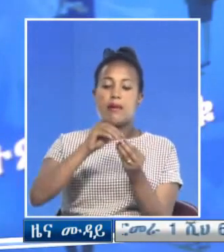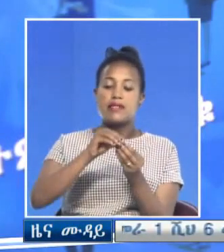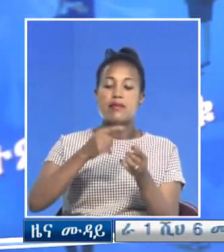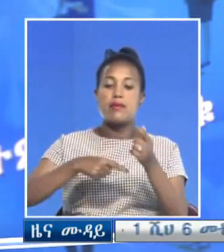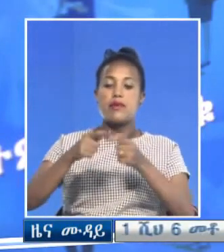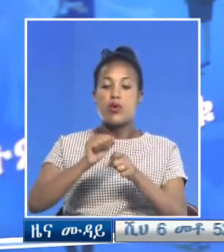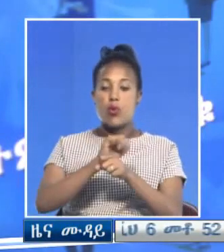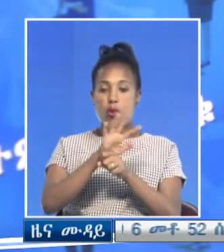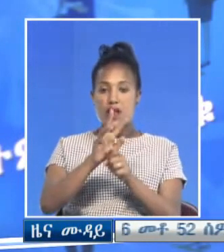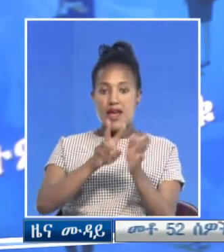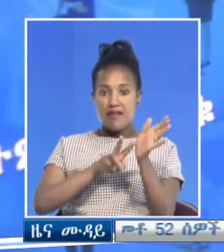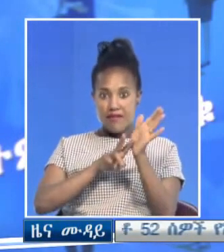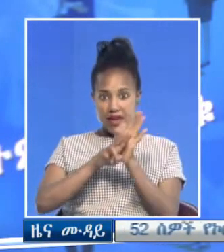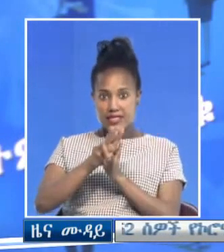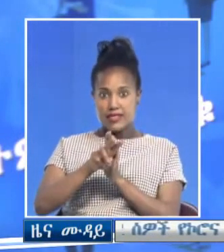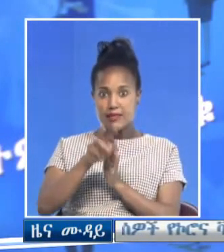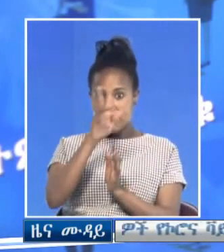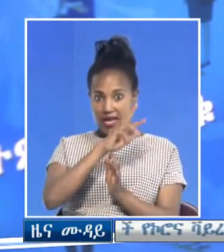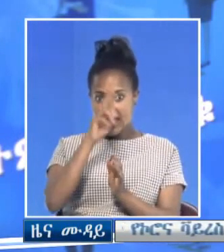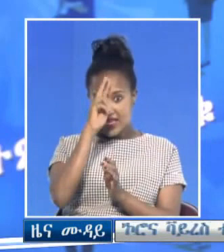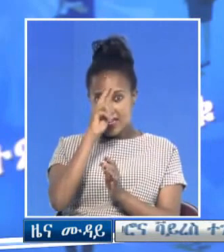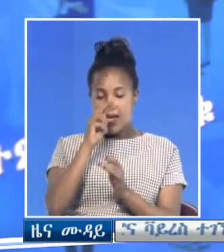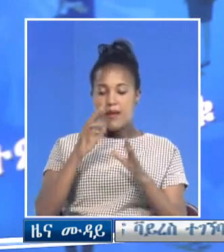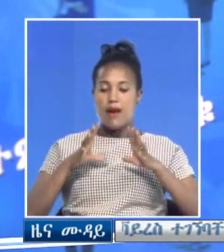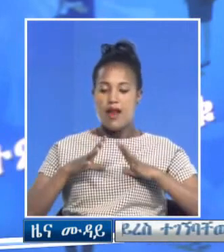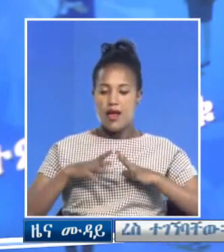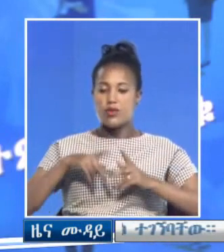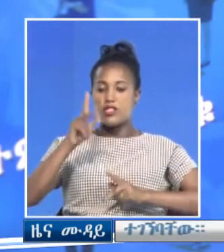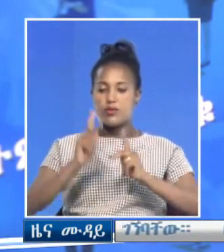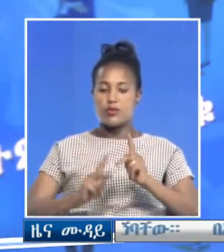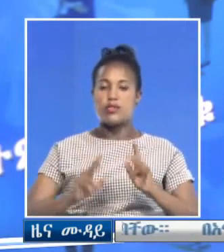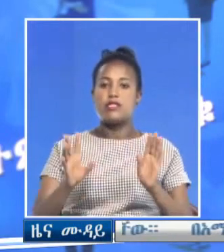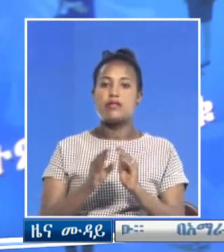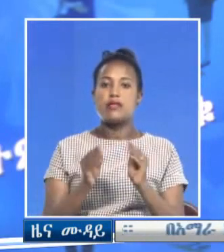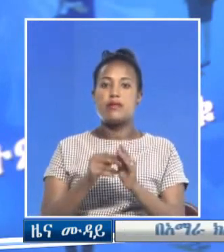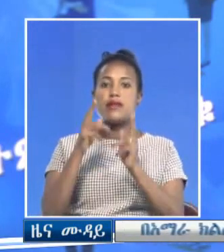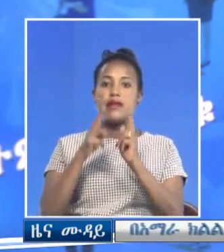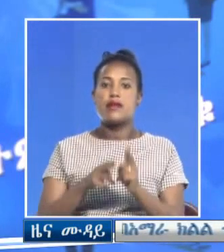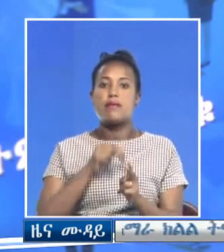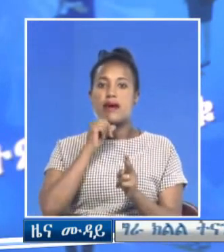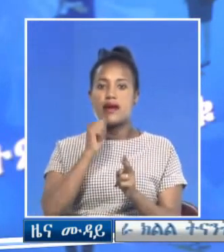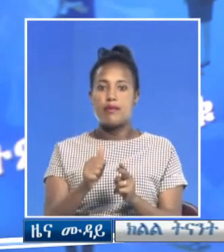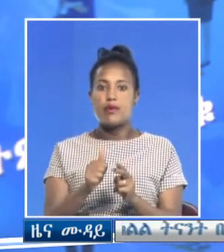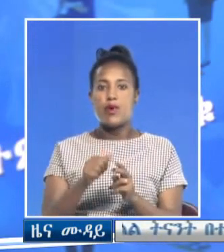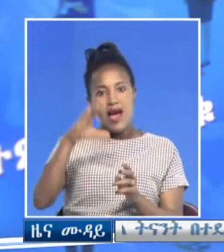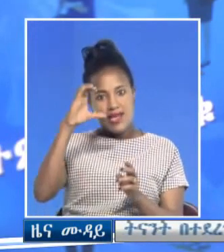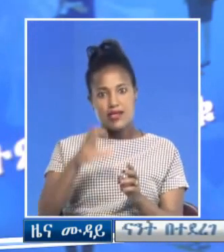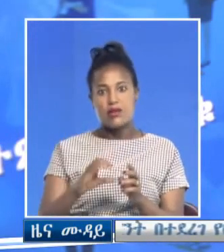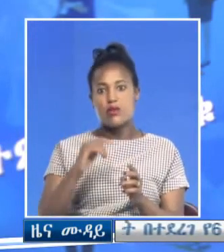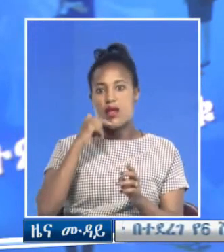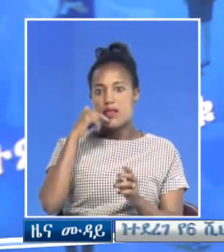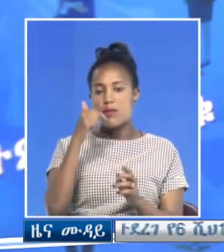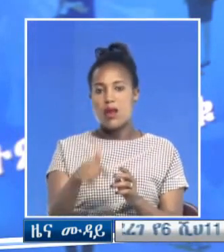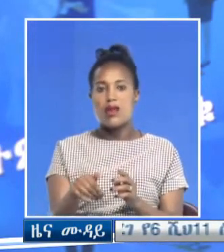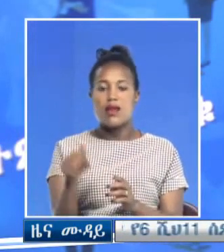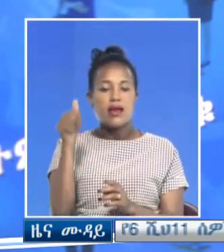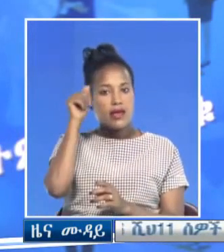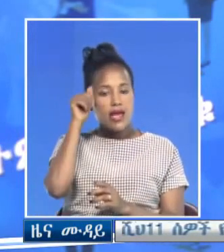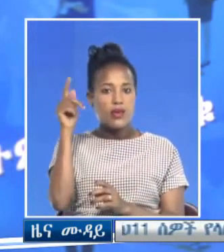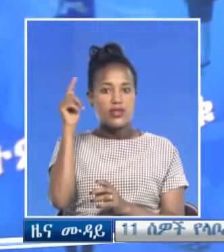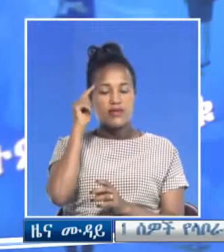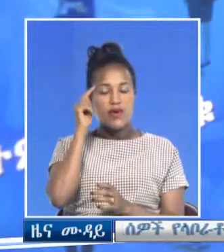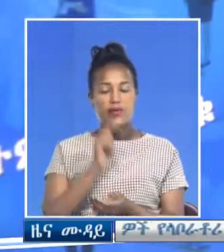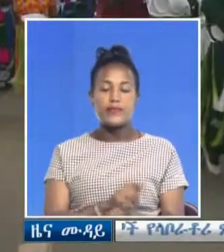በመጣው የኮሮና ቫይረስ ወረርሽኝ ምክንያት በዓላቱ ህዝቡ በተሰበሰበበት እንደማይከበሩም አስገድዷል ተብሏል። እያያው